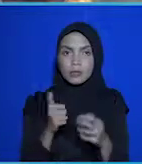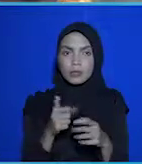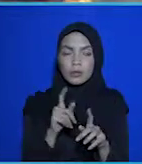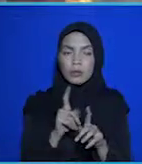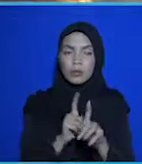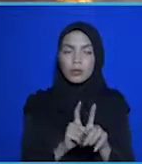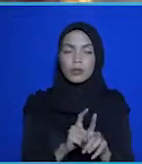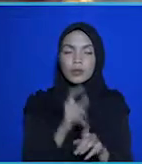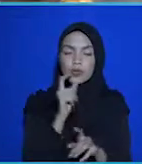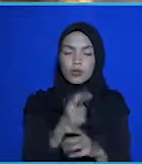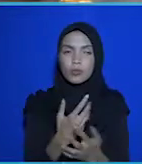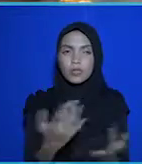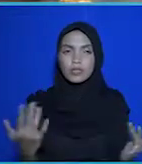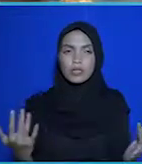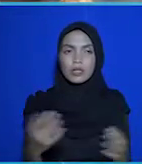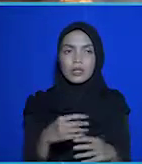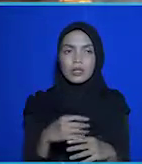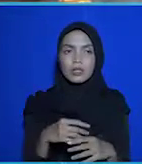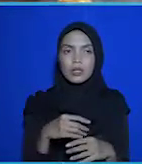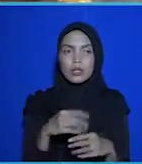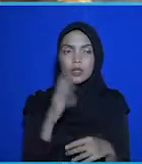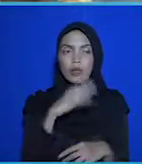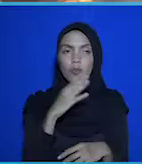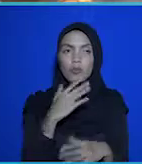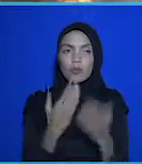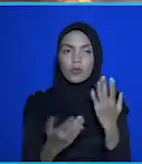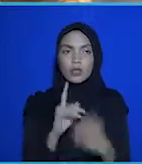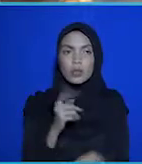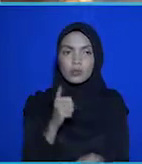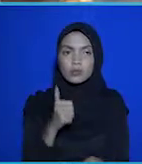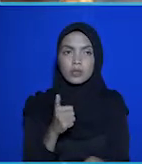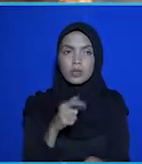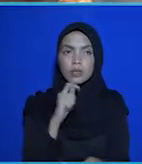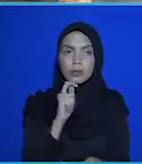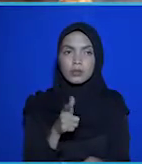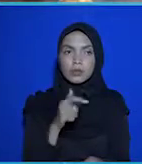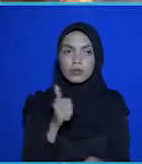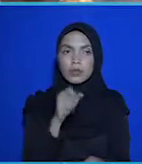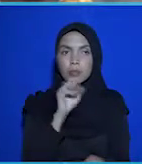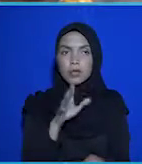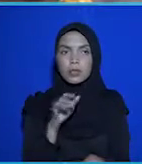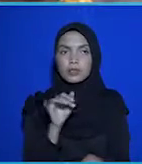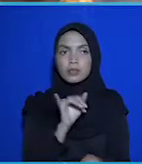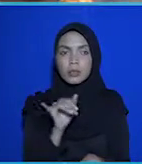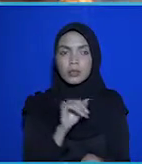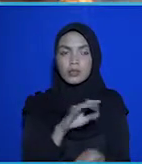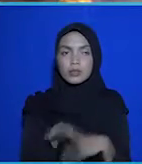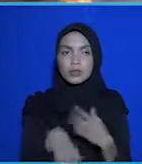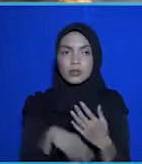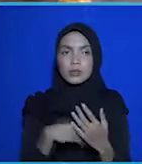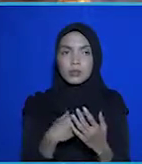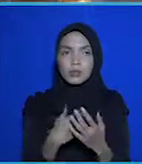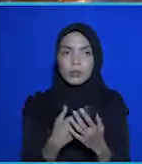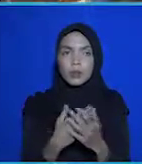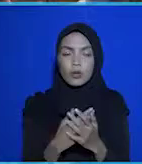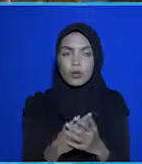pendamping masyarakat membangun di Lombok. Ini barangkali kalau boleh untuk pesan yang disampaikan kepada ini